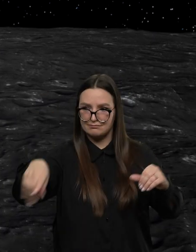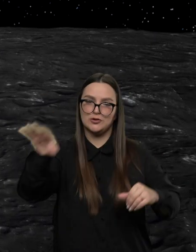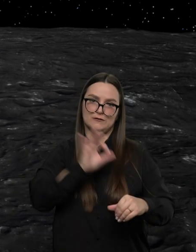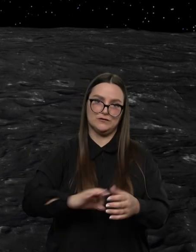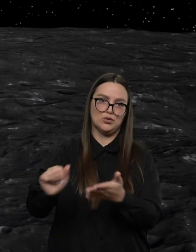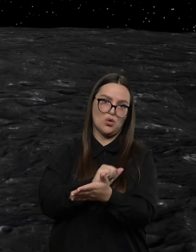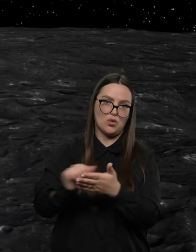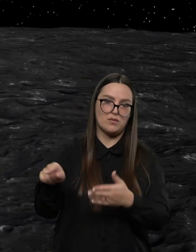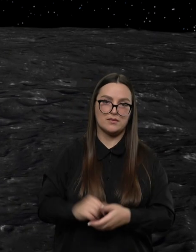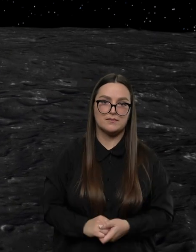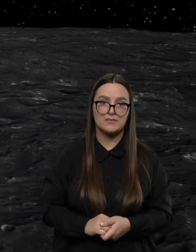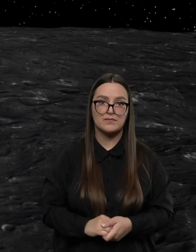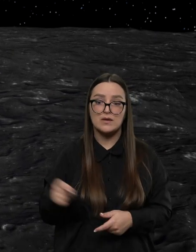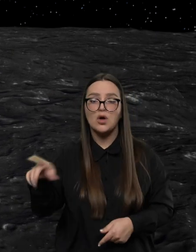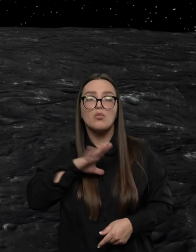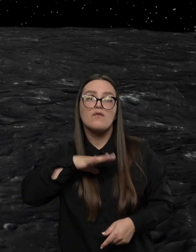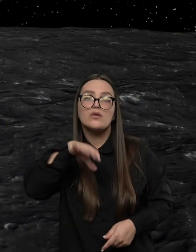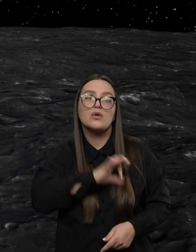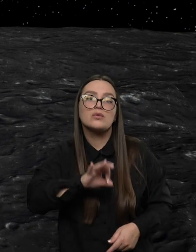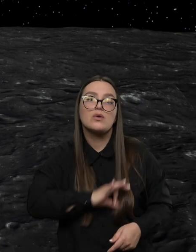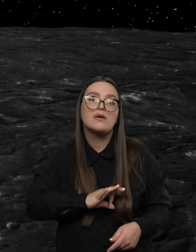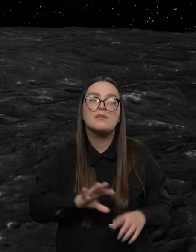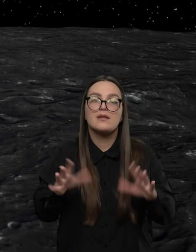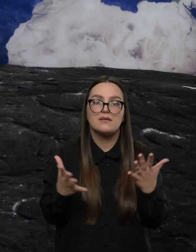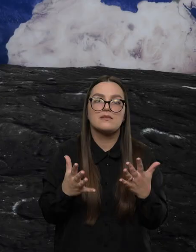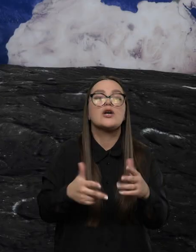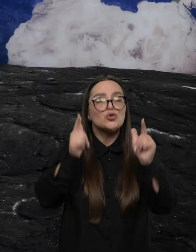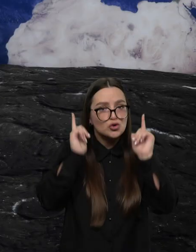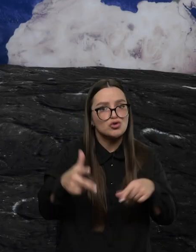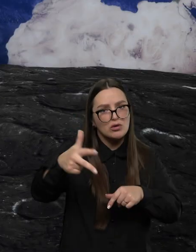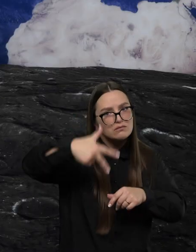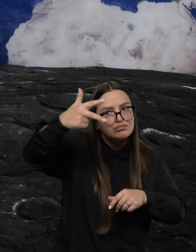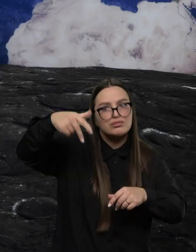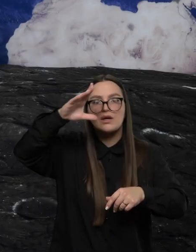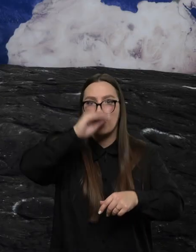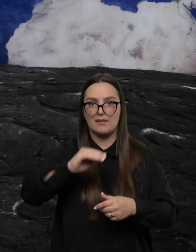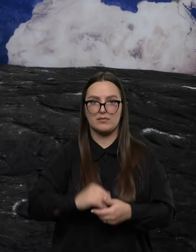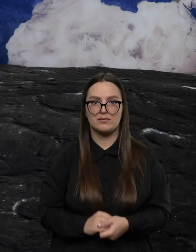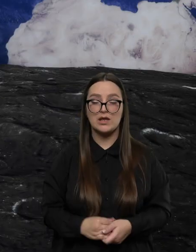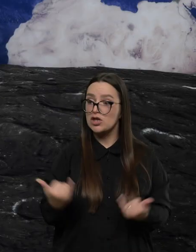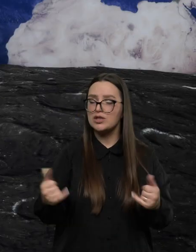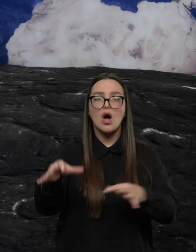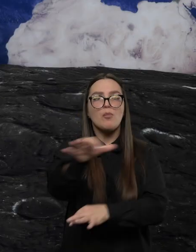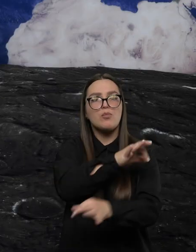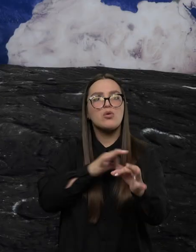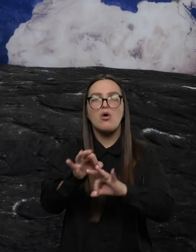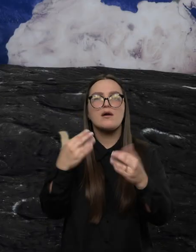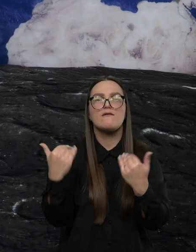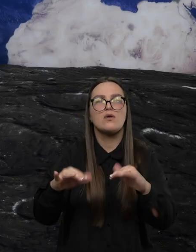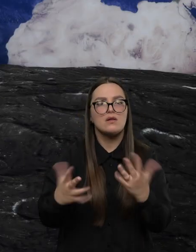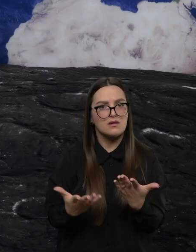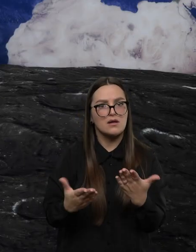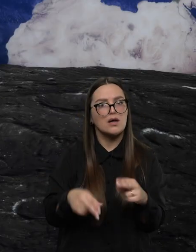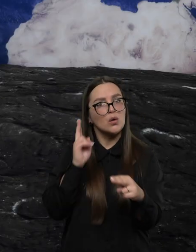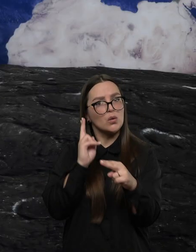buvo naudojamas įrodyti, kad iš tikrųjų skrido. Koks šiuo metu yra ta stadija to viso projekto ir